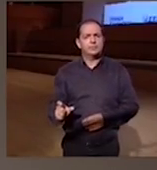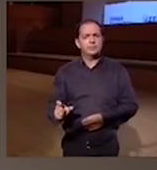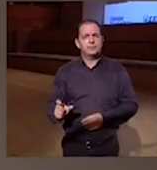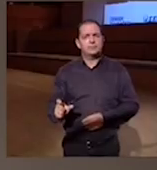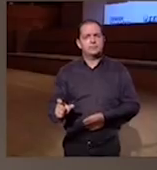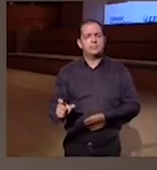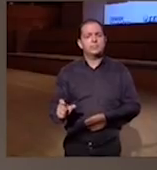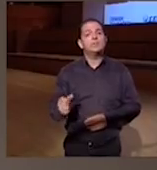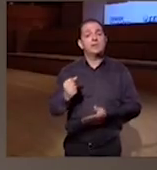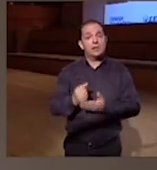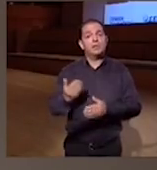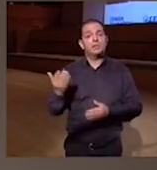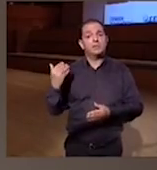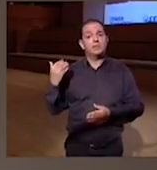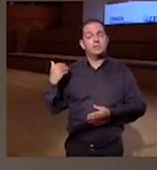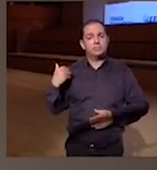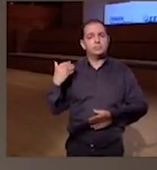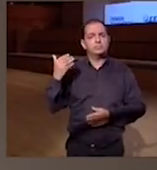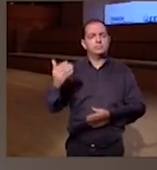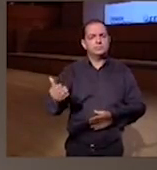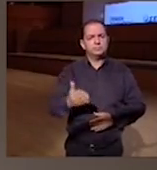και αρκετό καιρό και στην γειτονική μας Τουρκία.